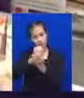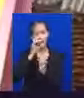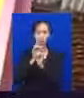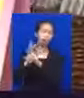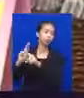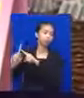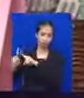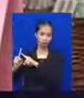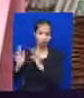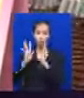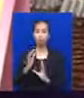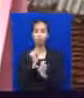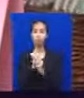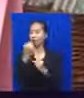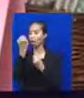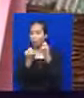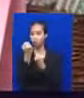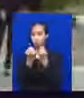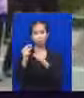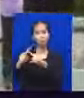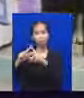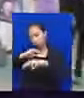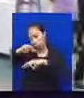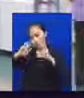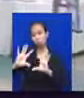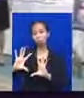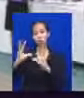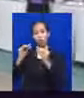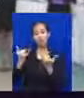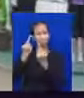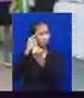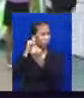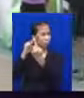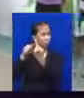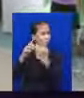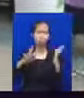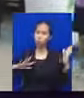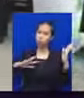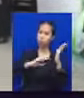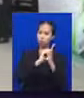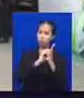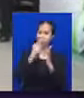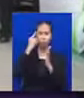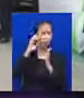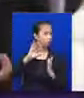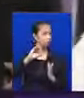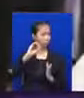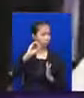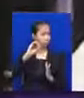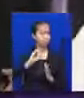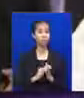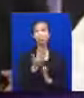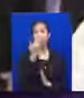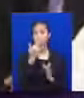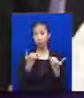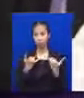จำรถทุกคนโดยตั้งเป้าลดจำนวนผู้บาดเจ็บและเสียชีวิตจากอุบัติเหตุรถโดยสารสาธารณะให้เป็น0ทางด้